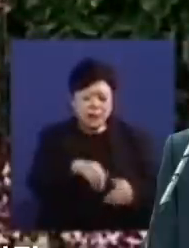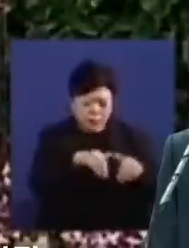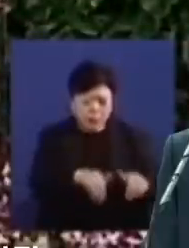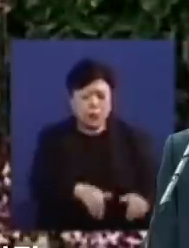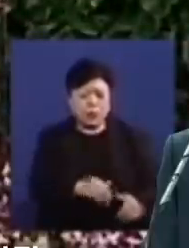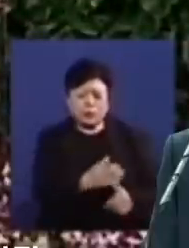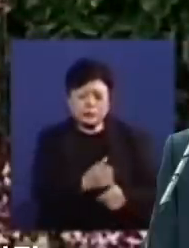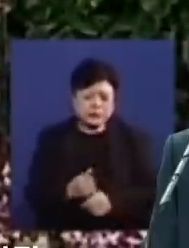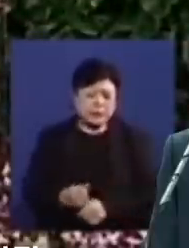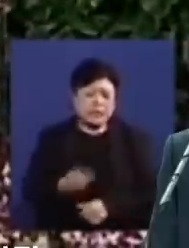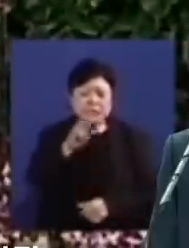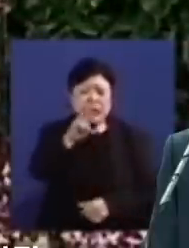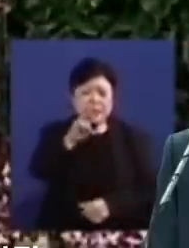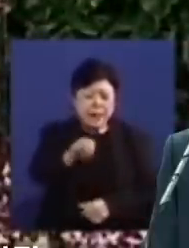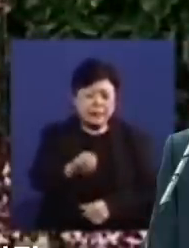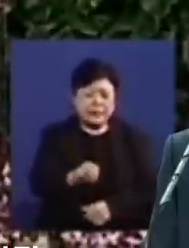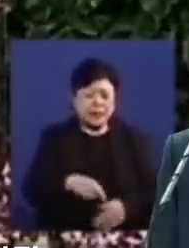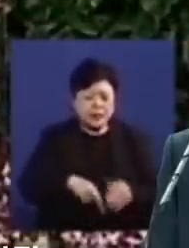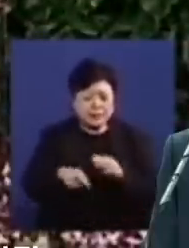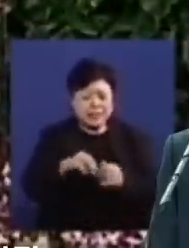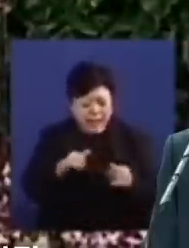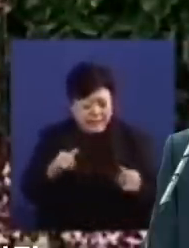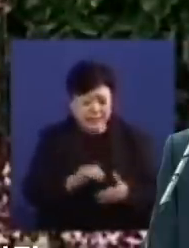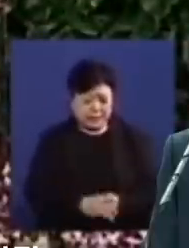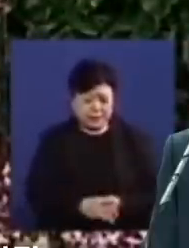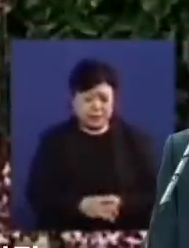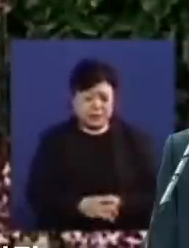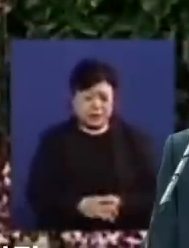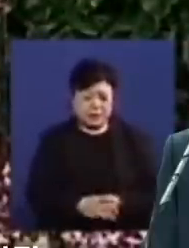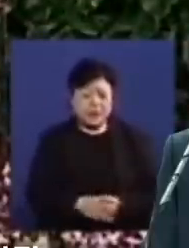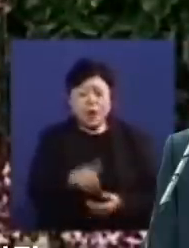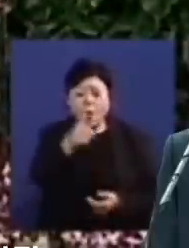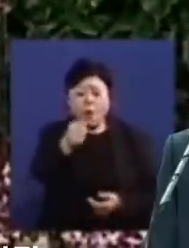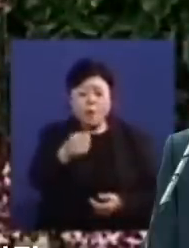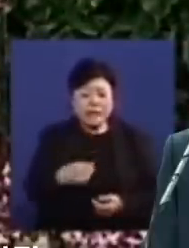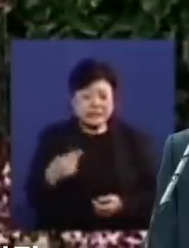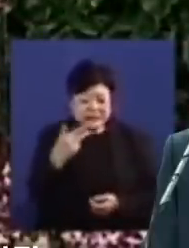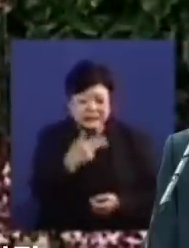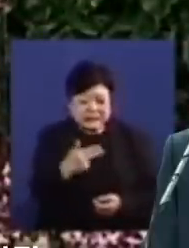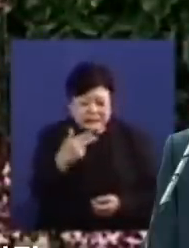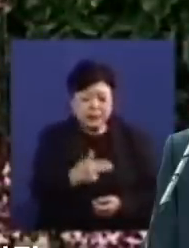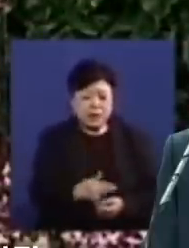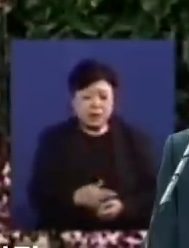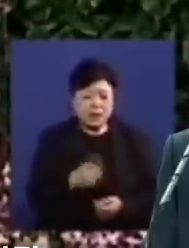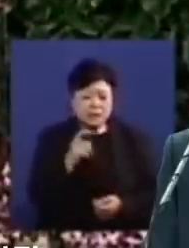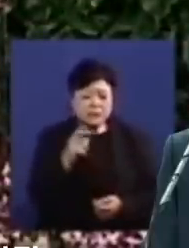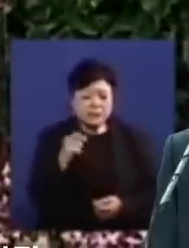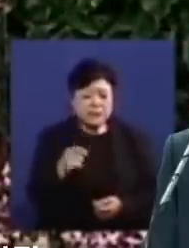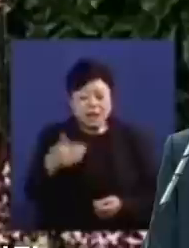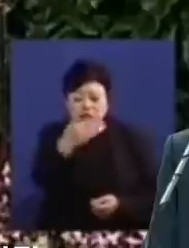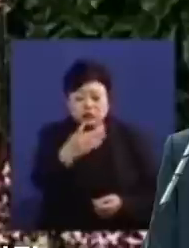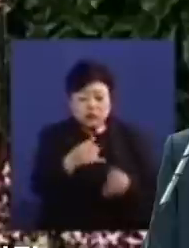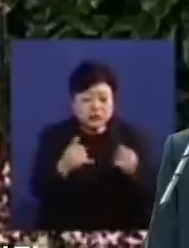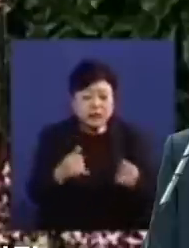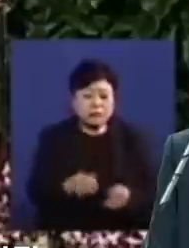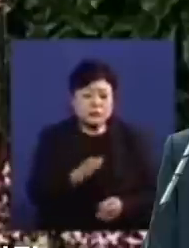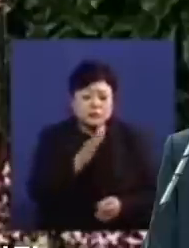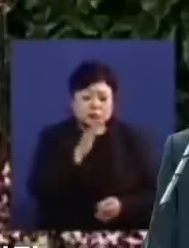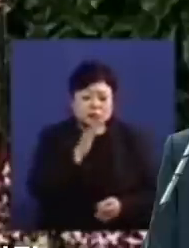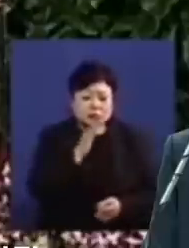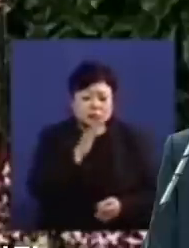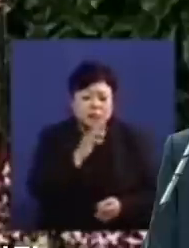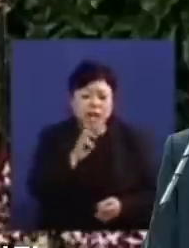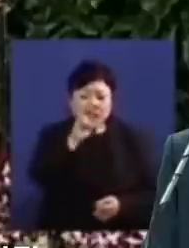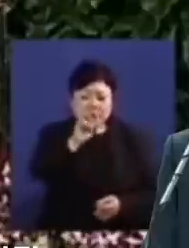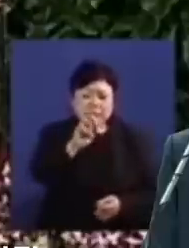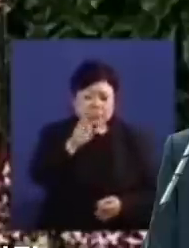명, 난징 경고에 피난가했던 시민이 5만 7천 명 등 모두 11만 9천 명으로 실제로는